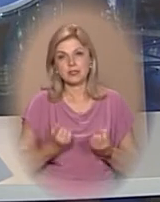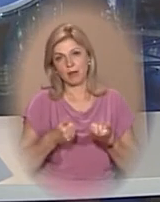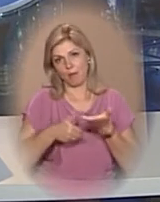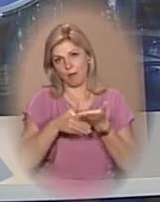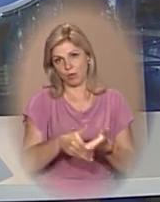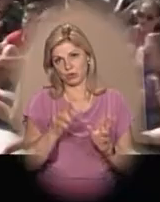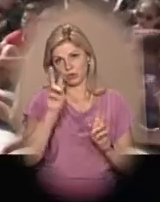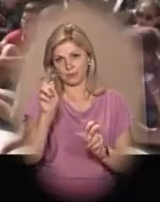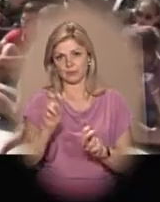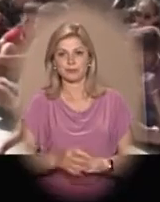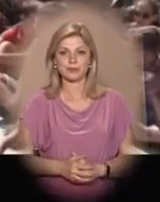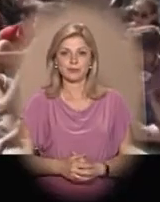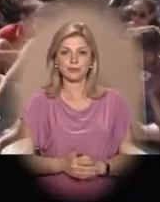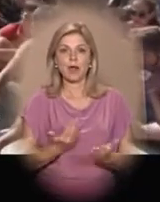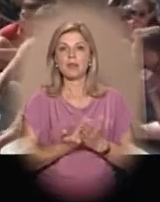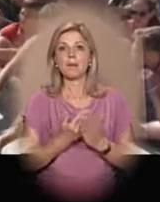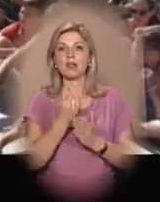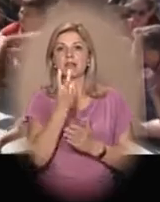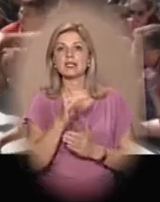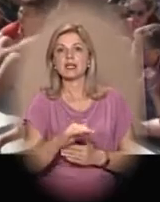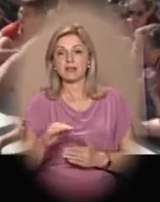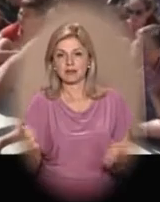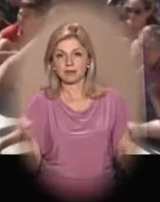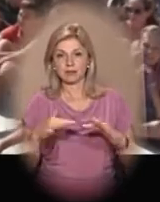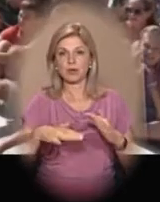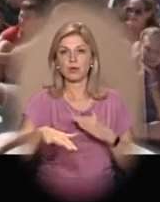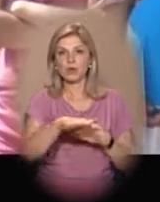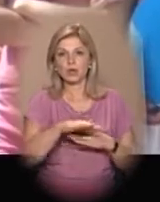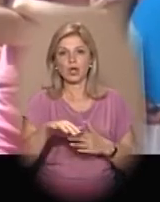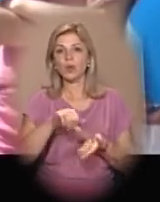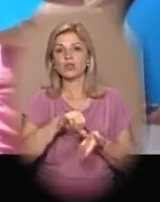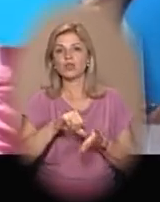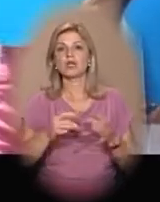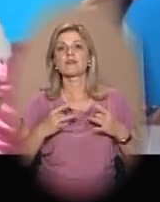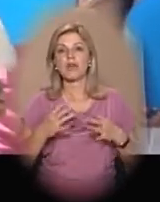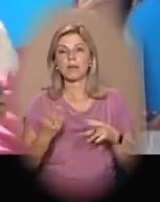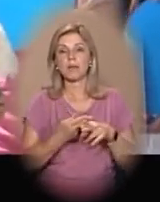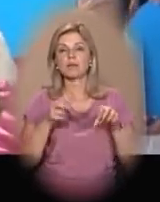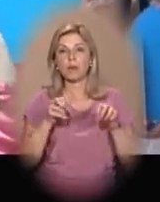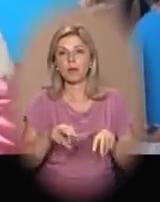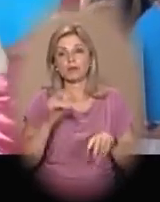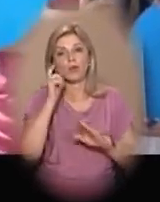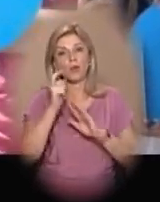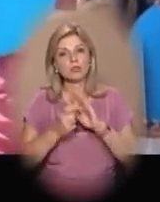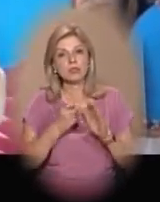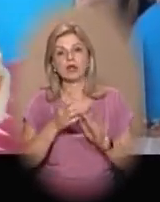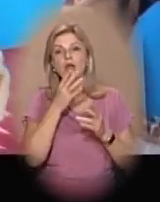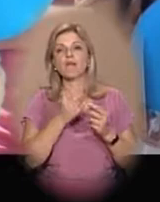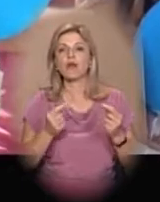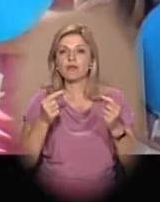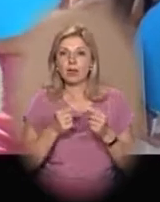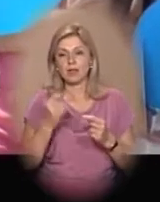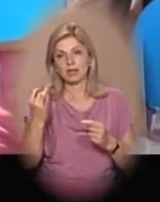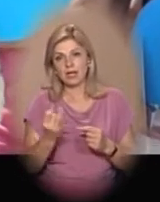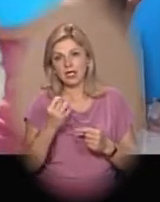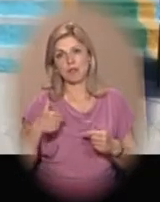допомогти». Понад 200 дітей зібралися на майданчику, аби взяти участь у святі безпеки та дізнатися одночасно цікаву і корисну